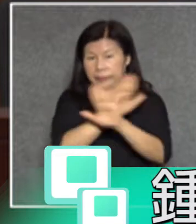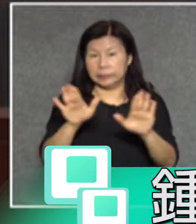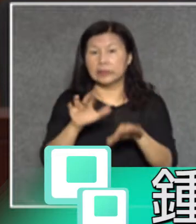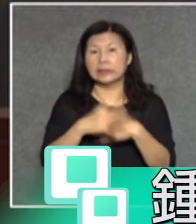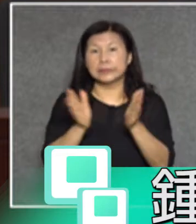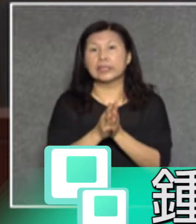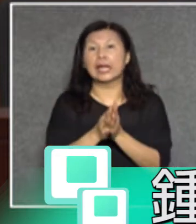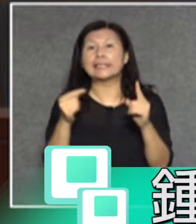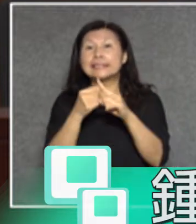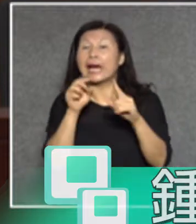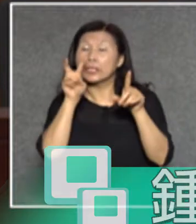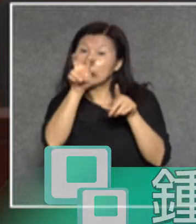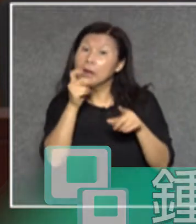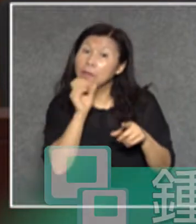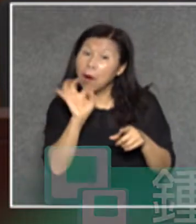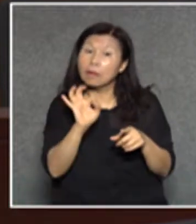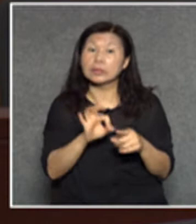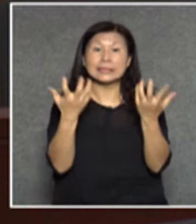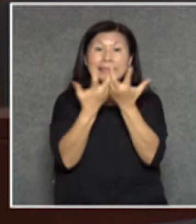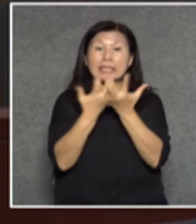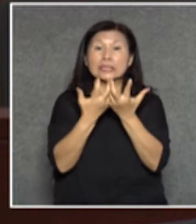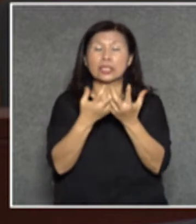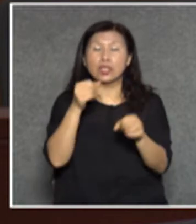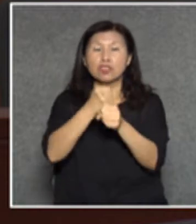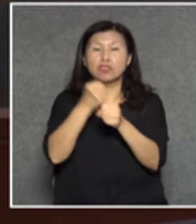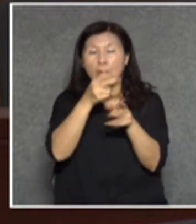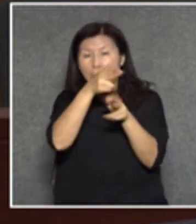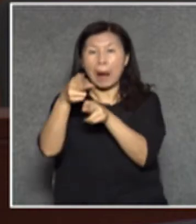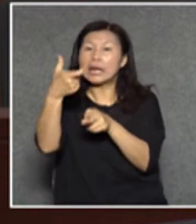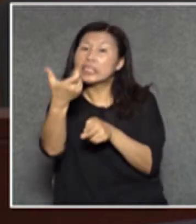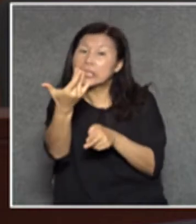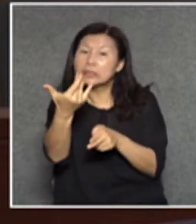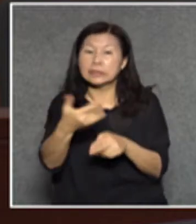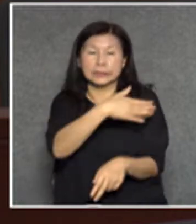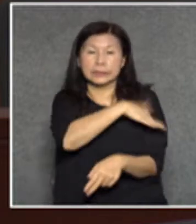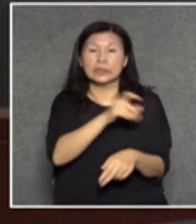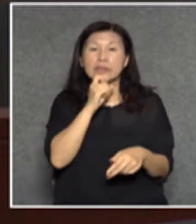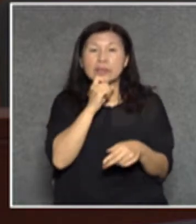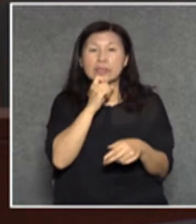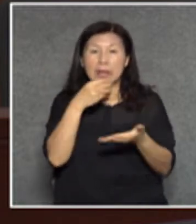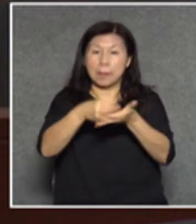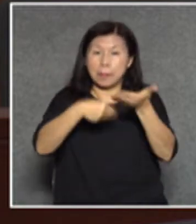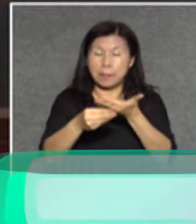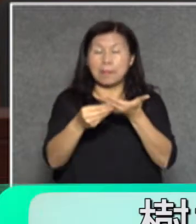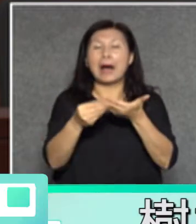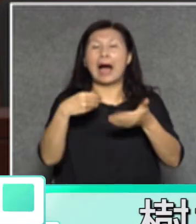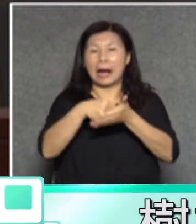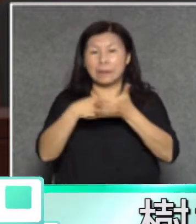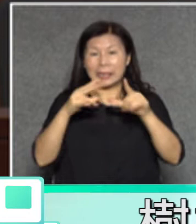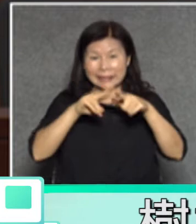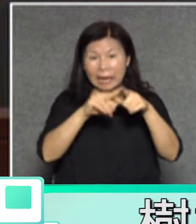率，亦不需要你的製作費，更加他沒有廣告的收益，不夠